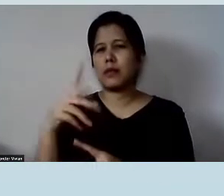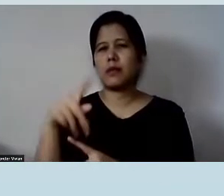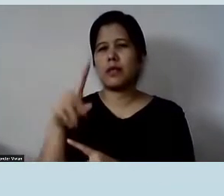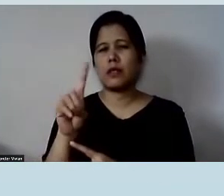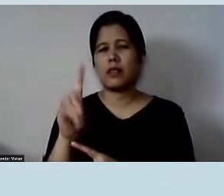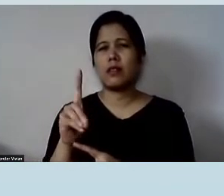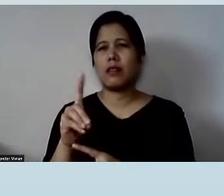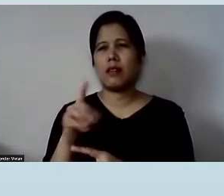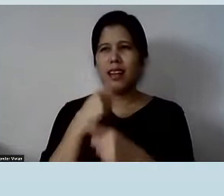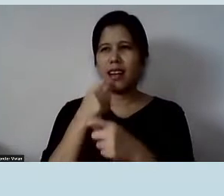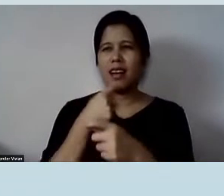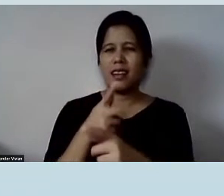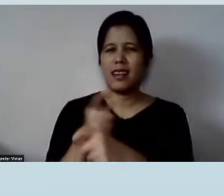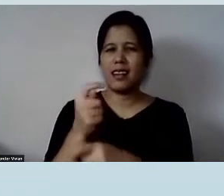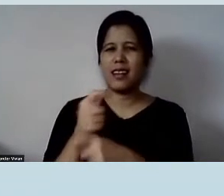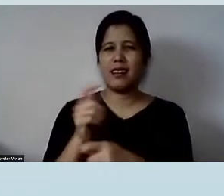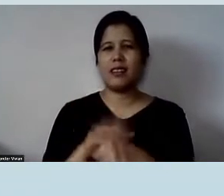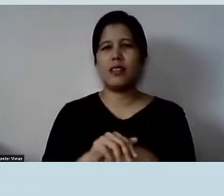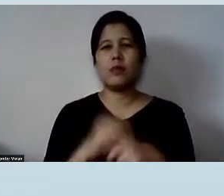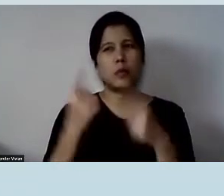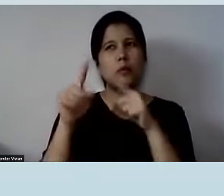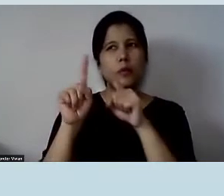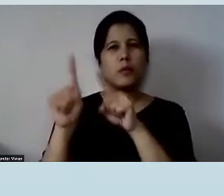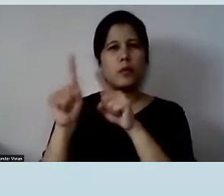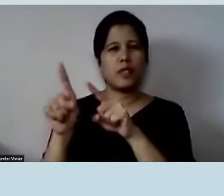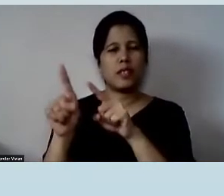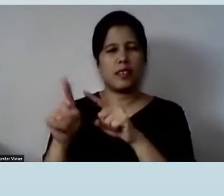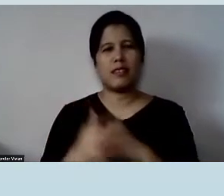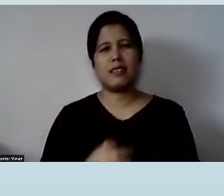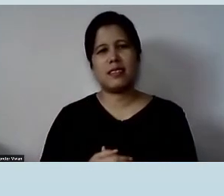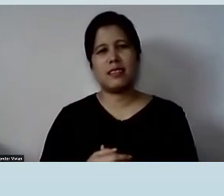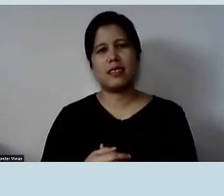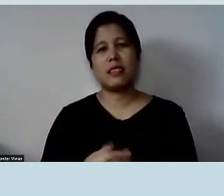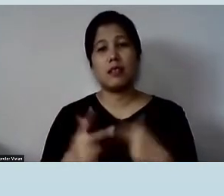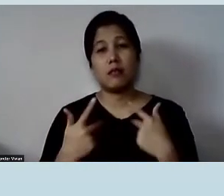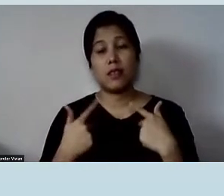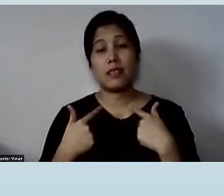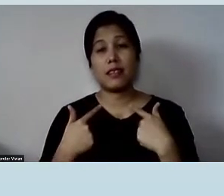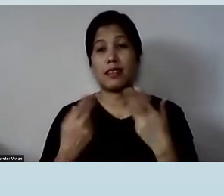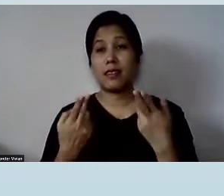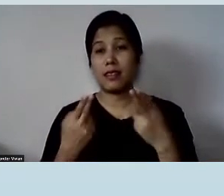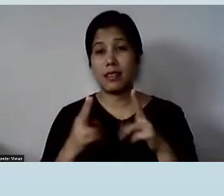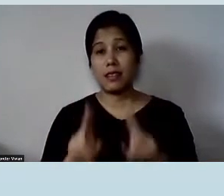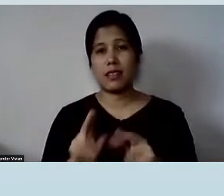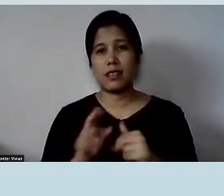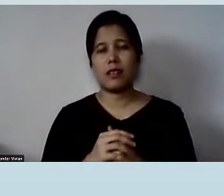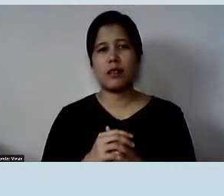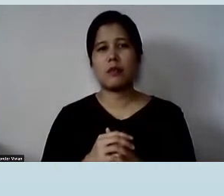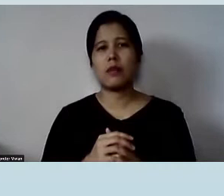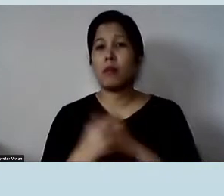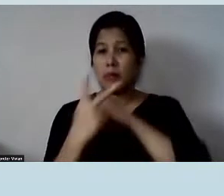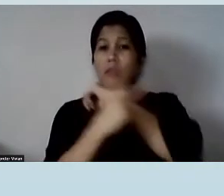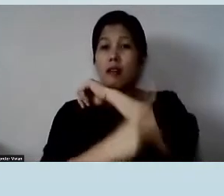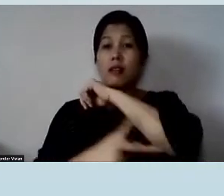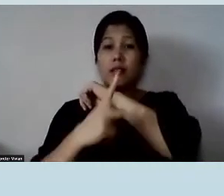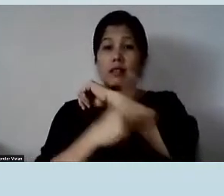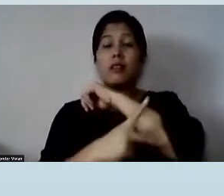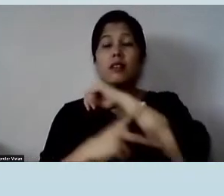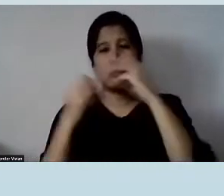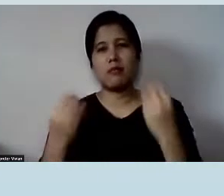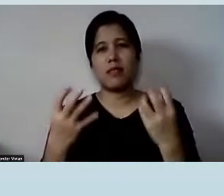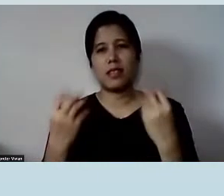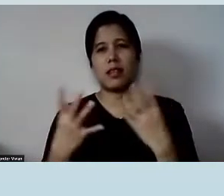para pagtawanan upang kumita, no? Meron yan, mga nangyayari yan sa mga probinsya. Marami na po